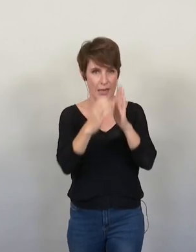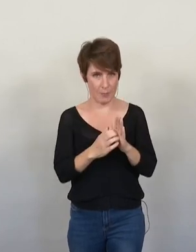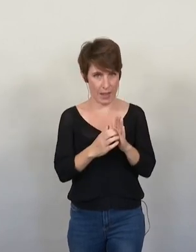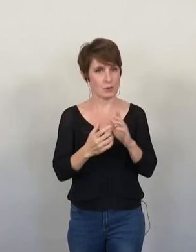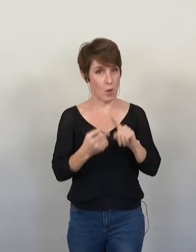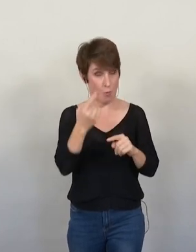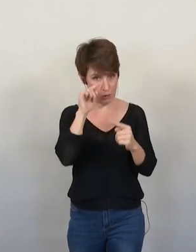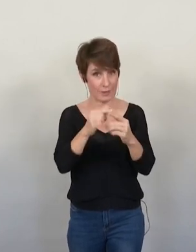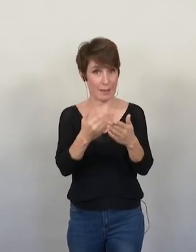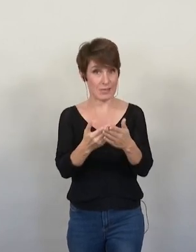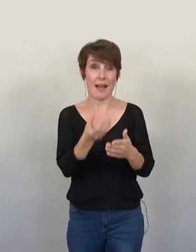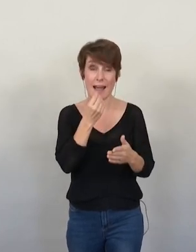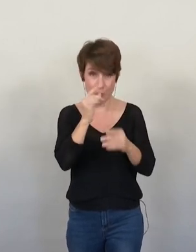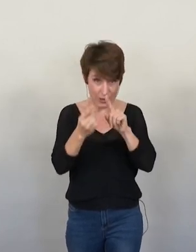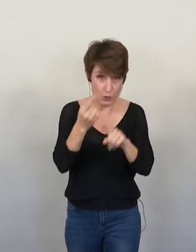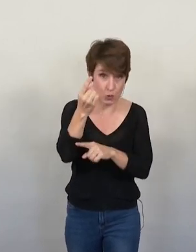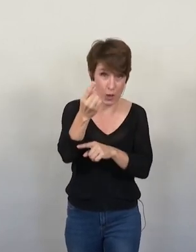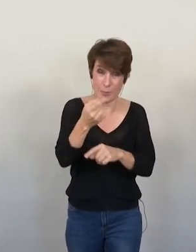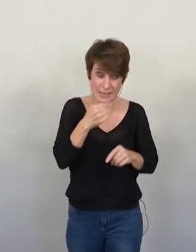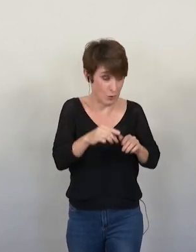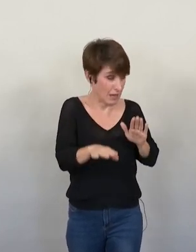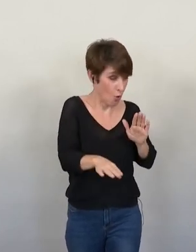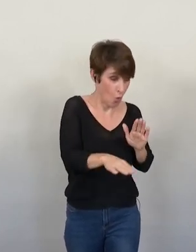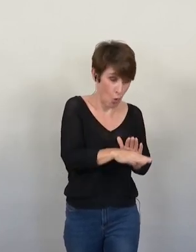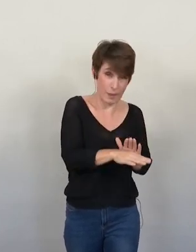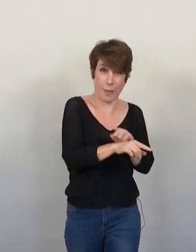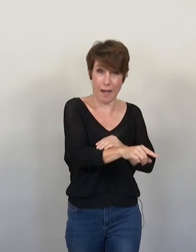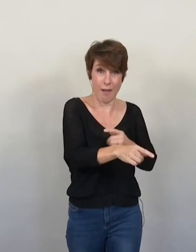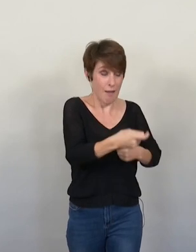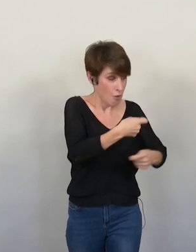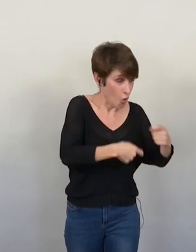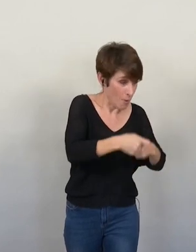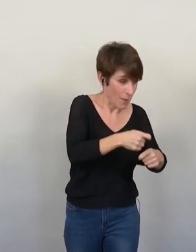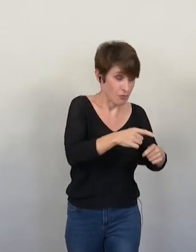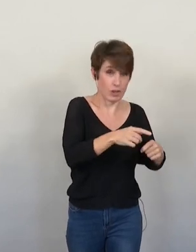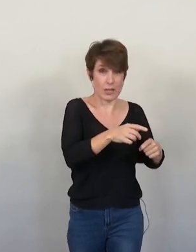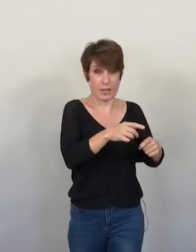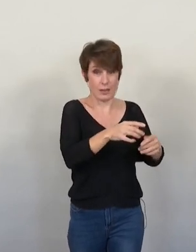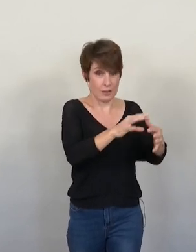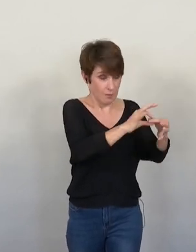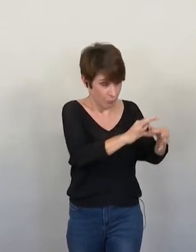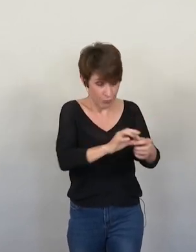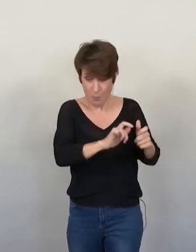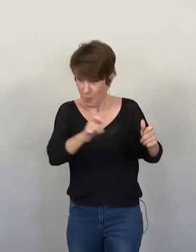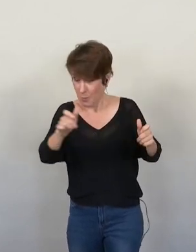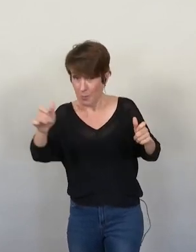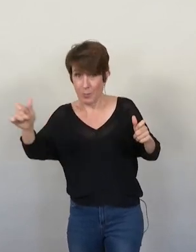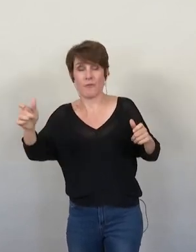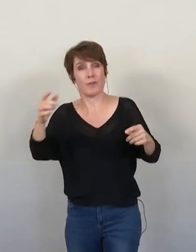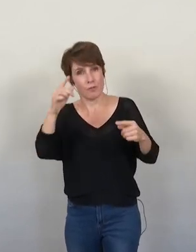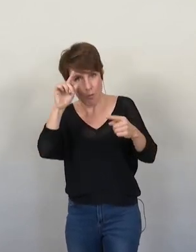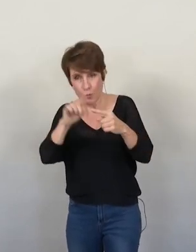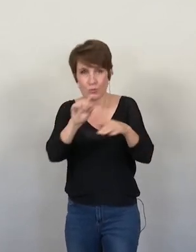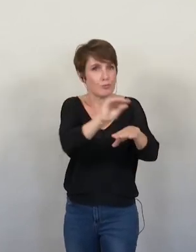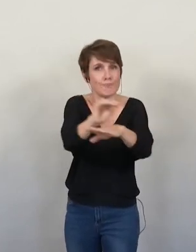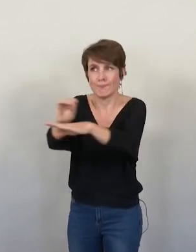aujourd'hui une chaîne qui démarre dès les placiers des marchés qui anime ces mar marché et leur permettre de fournir